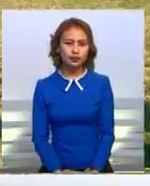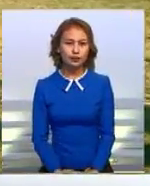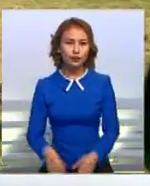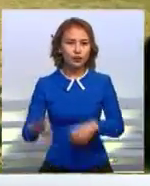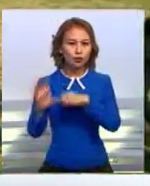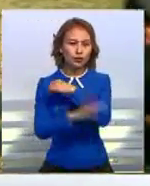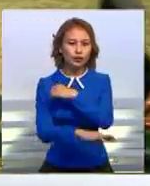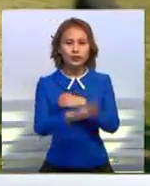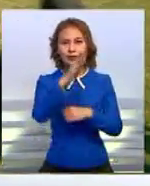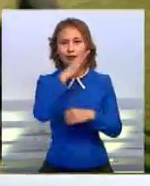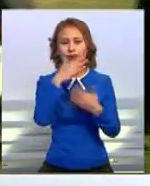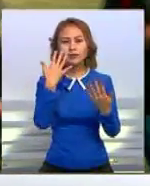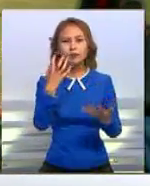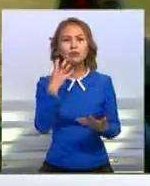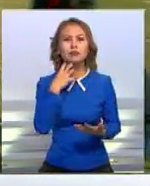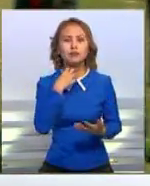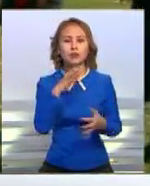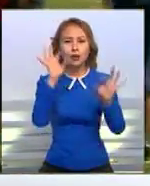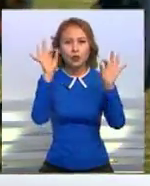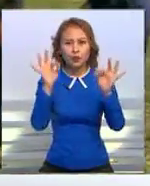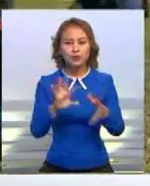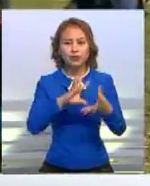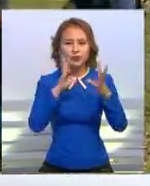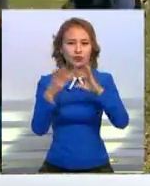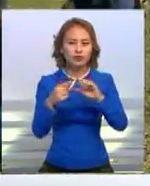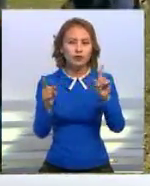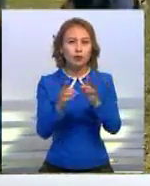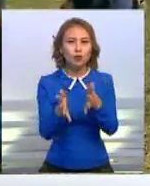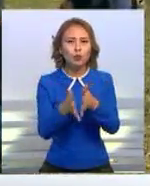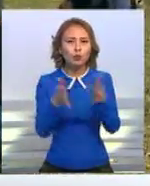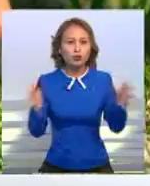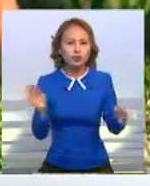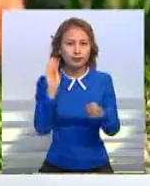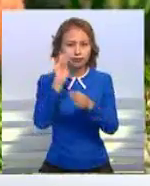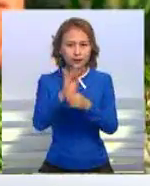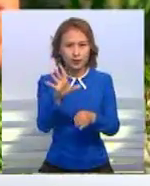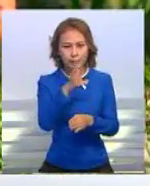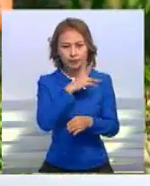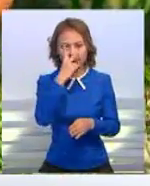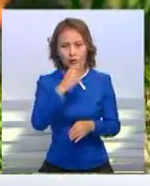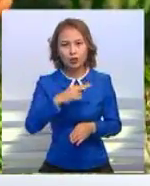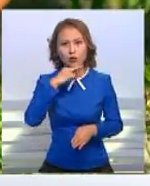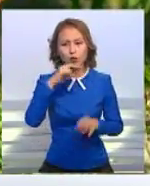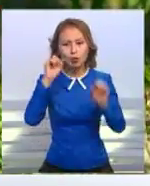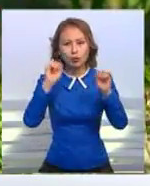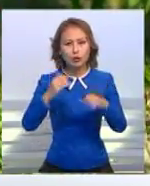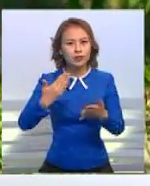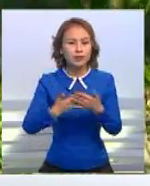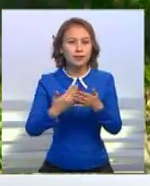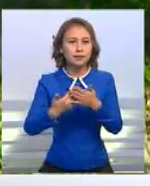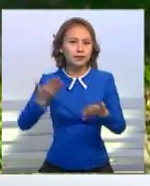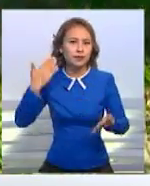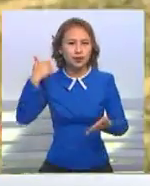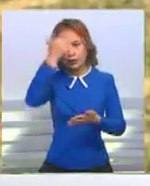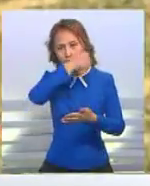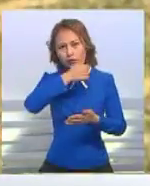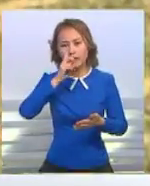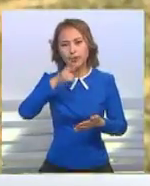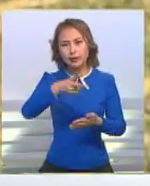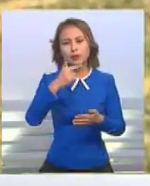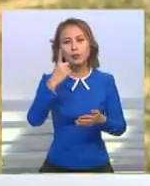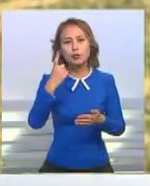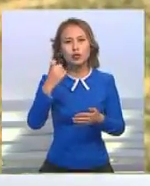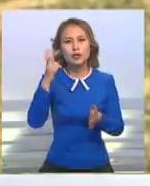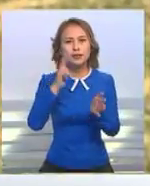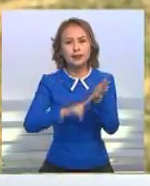Соңғы жылдары Сыр өңірінде күздік бидайдың көлемі өсіп, өнімі көбейгенін байқауға болады. Мәселен, өткен жылы бұл дақыл